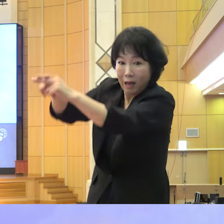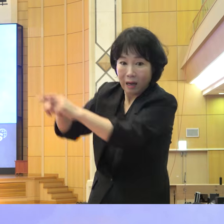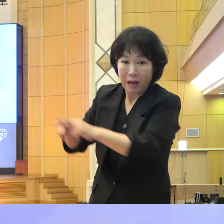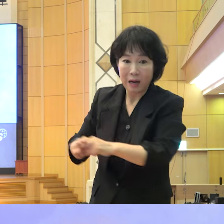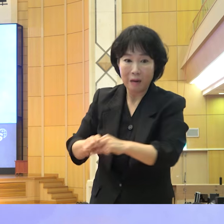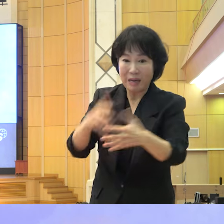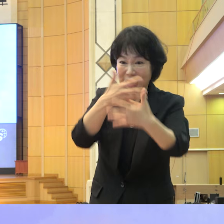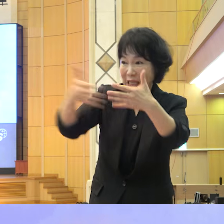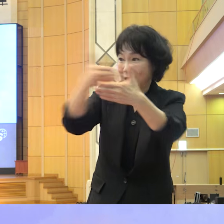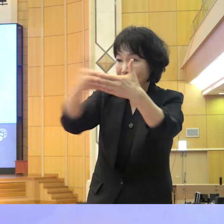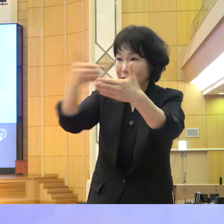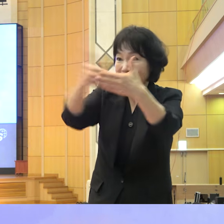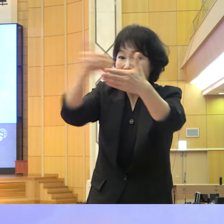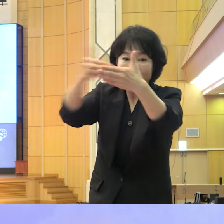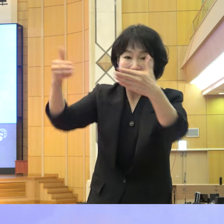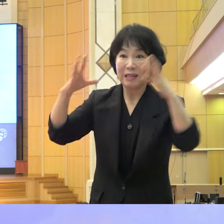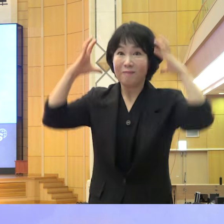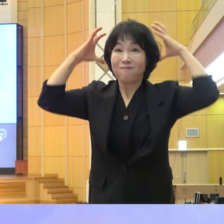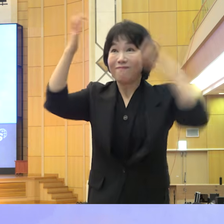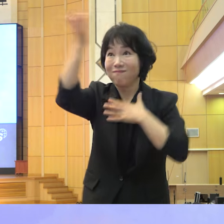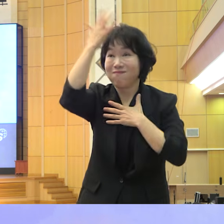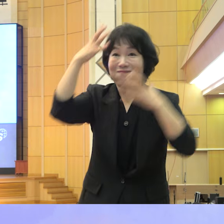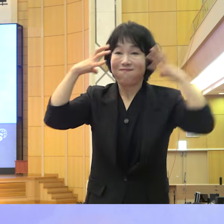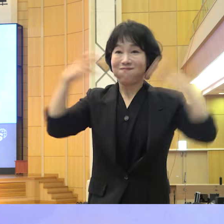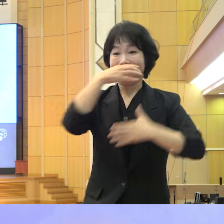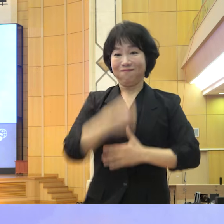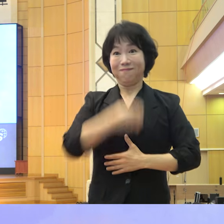붙였는데 머리가 확 빠지고 수염만 있는